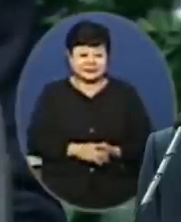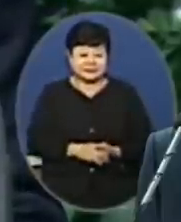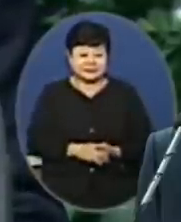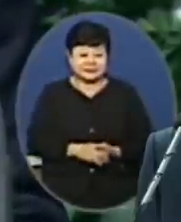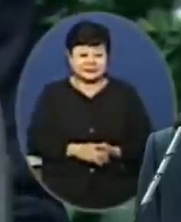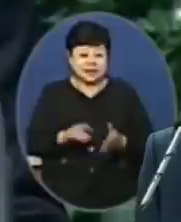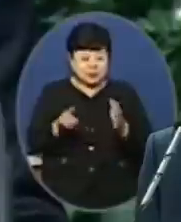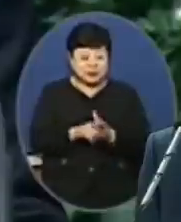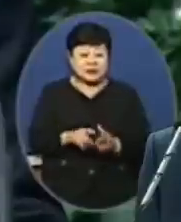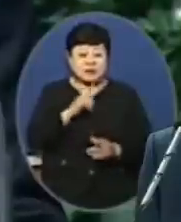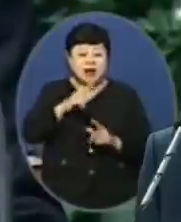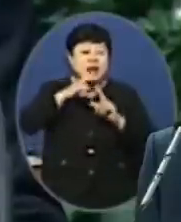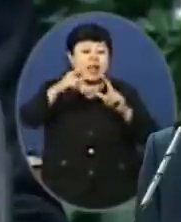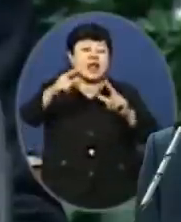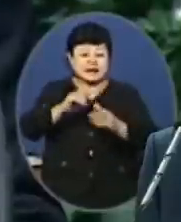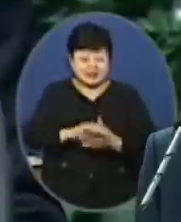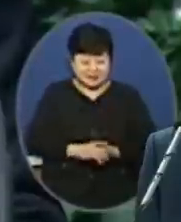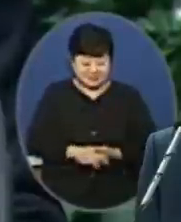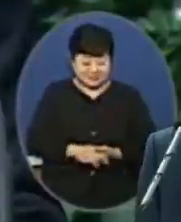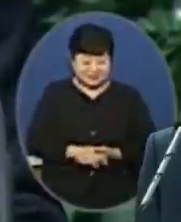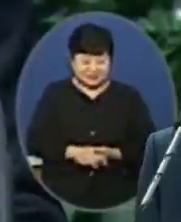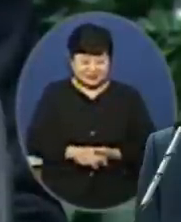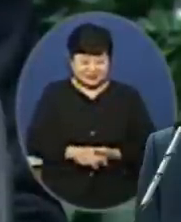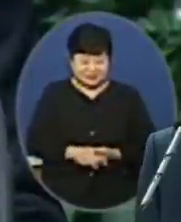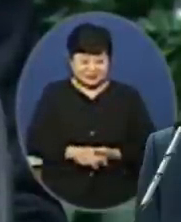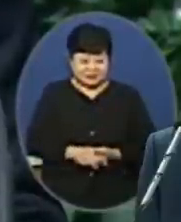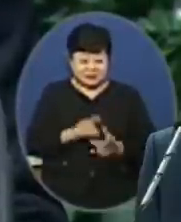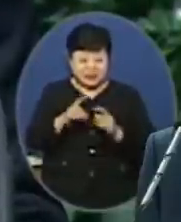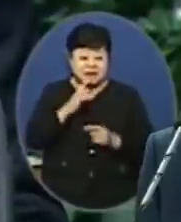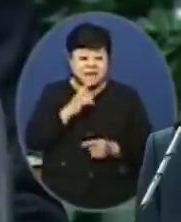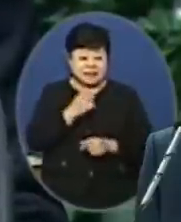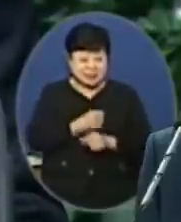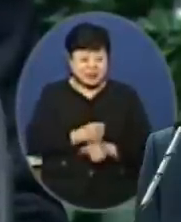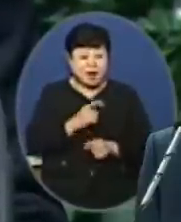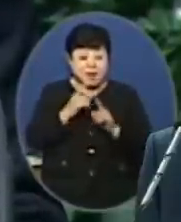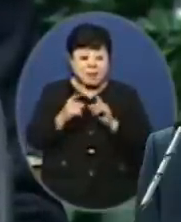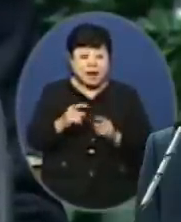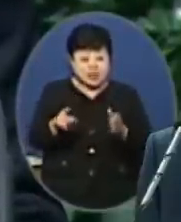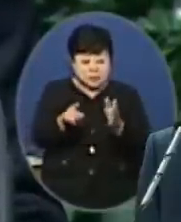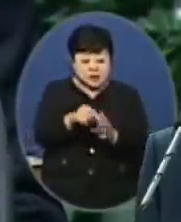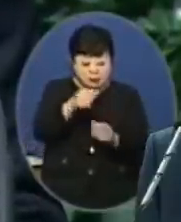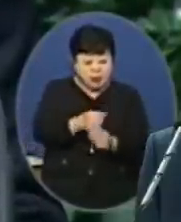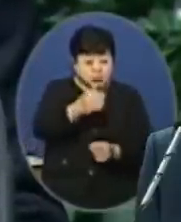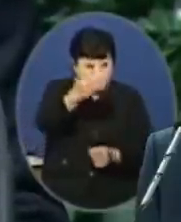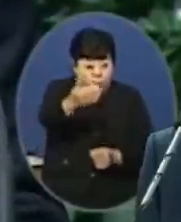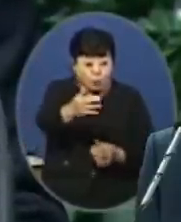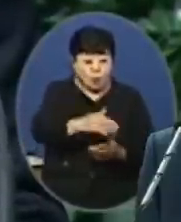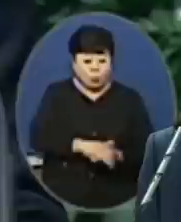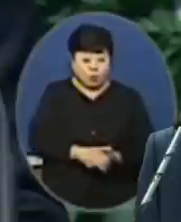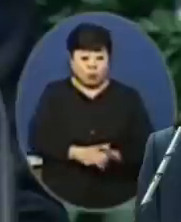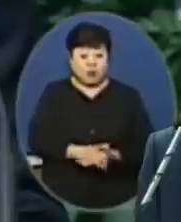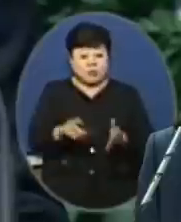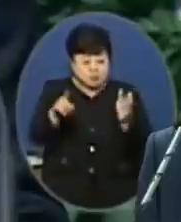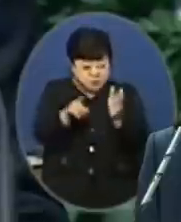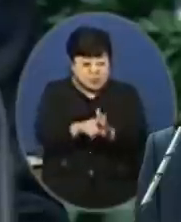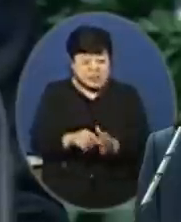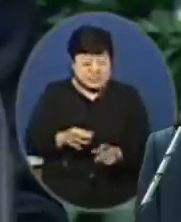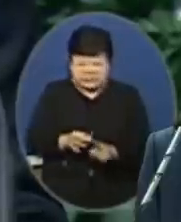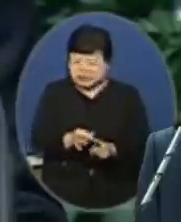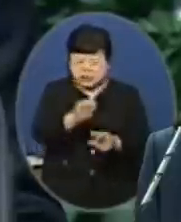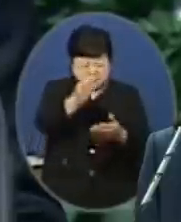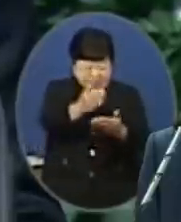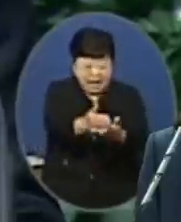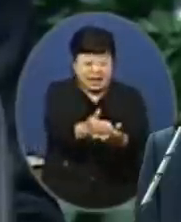믿어지는지요? 믿는다고 말을 하라고요. 말만 하면 말이 믿게 만들어주는 것입니다. 나는 믿는다. 잔소리하지